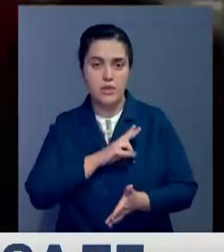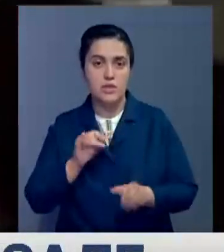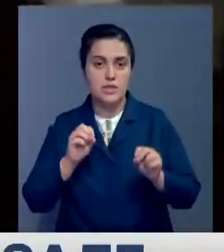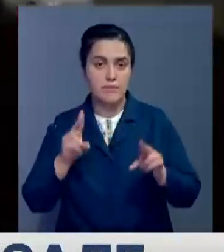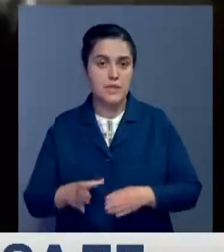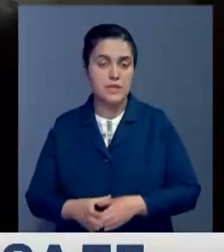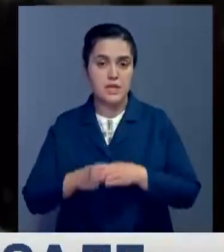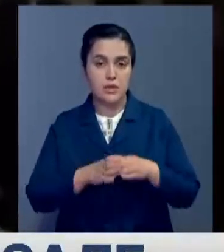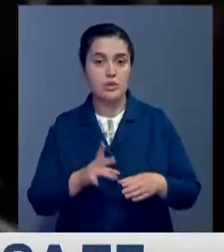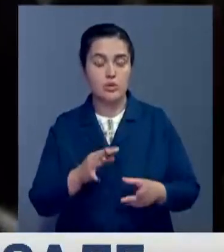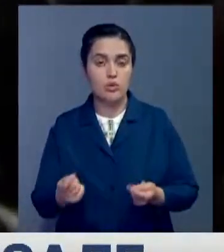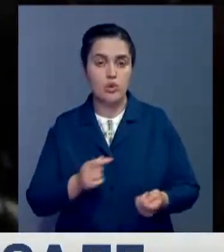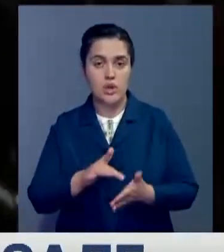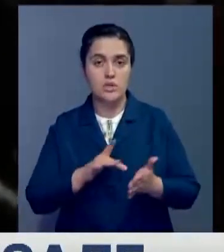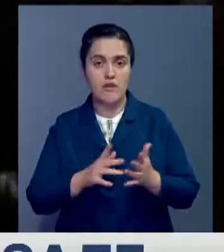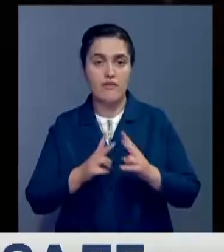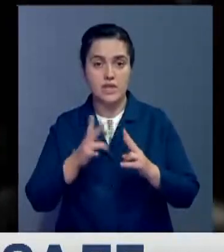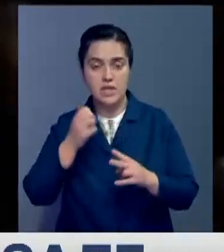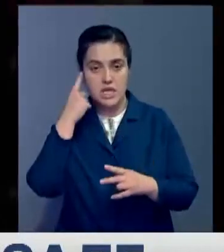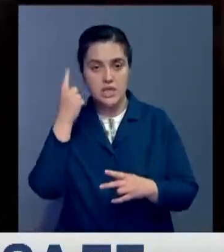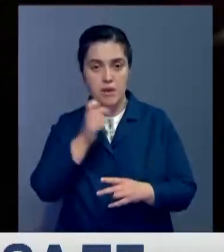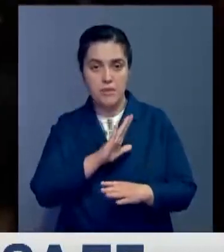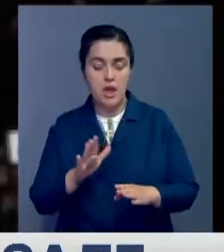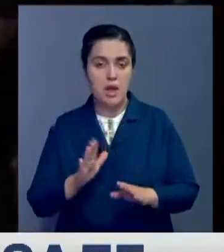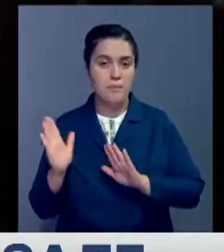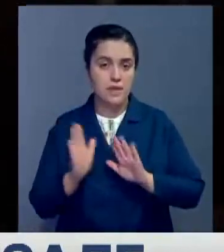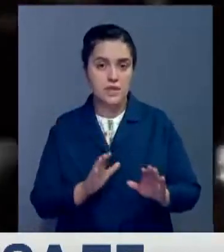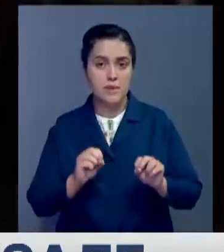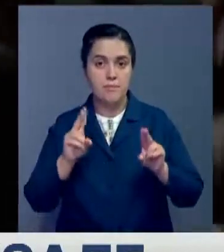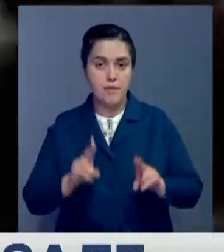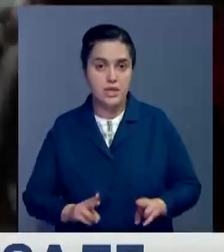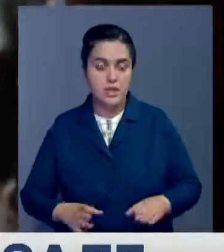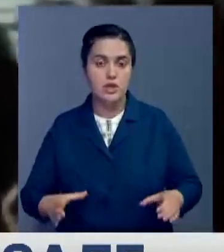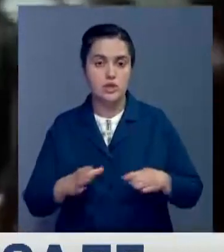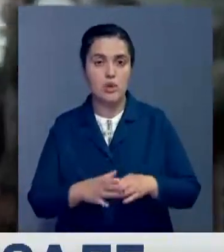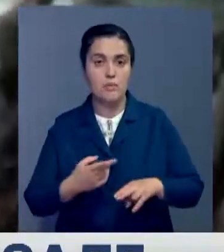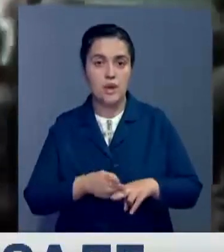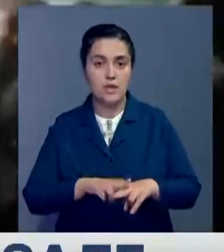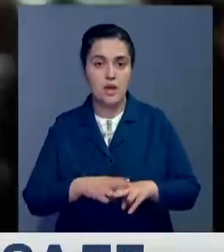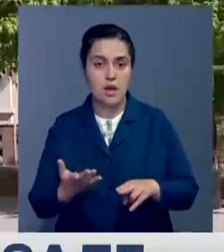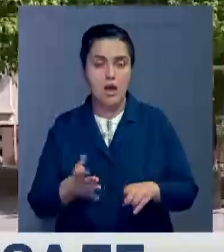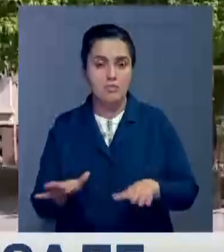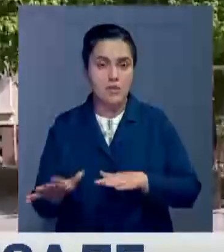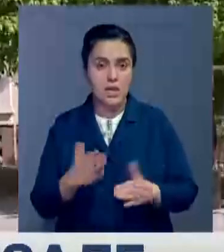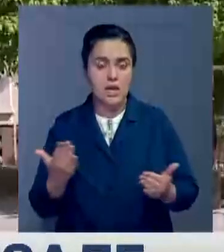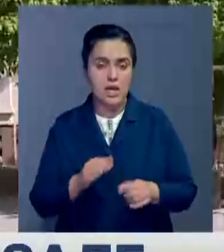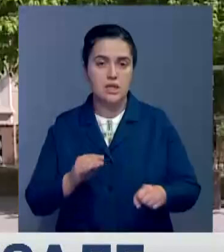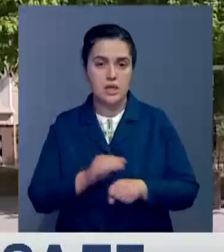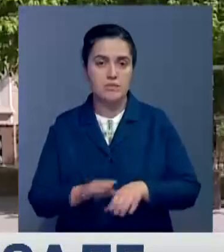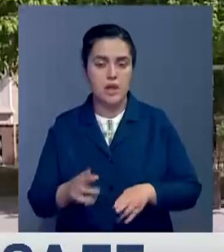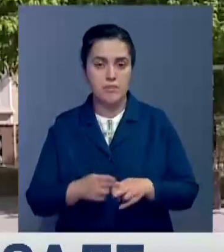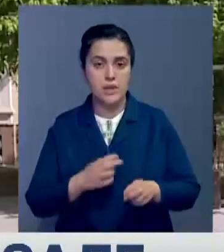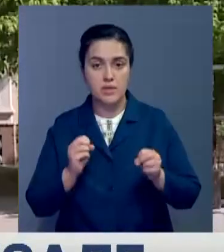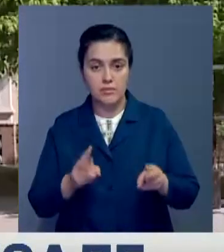спецсоставом, но руководству городского вокзала не сообщили о прибытии спецэшелона. Поэтому не были предприняты